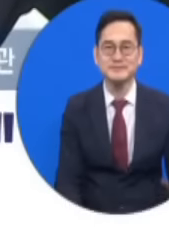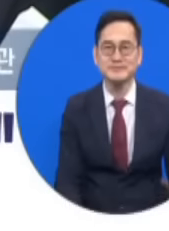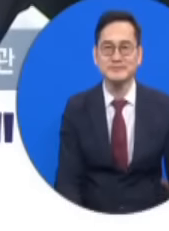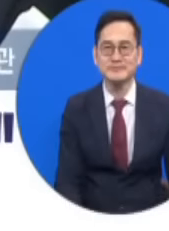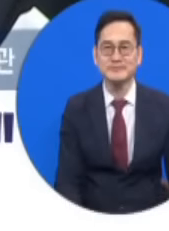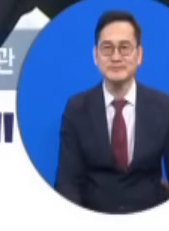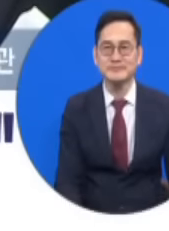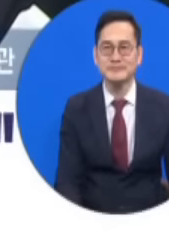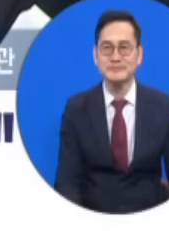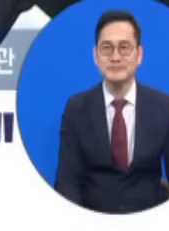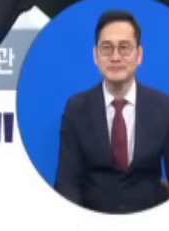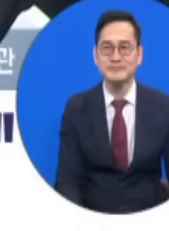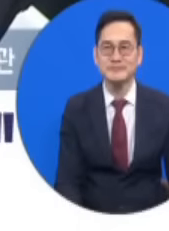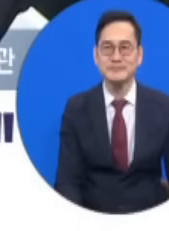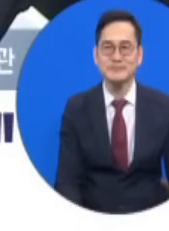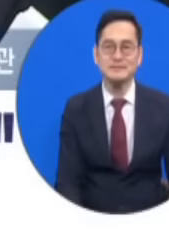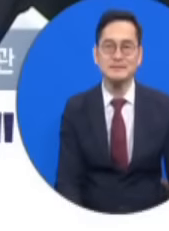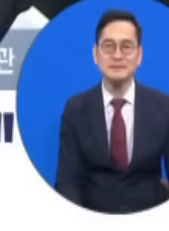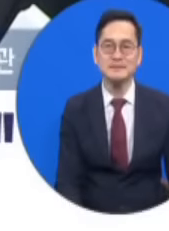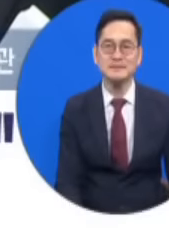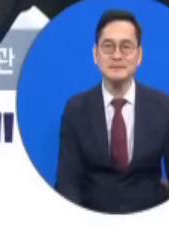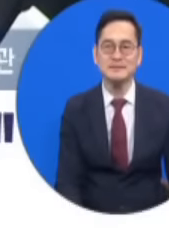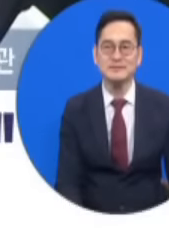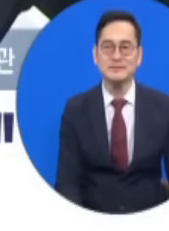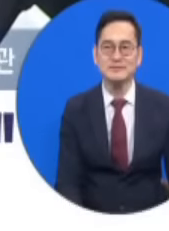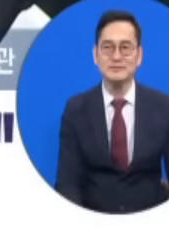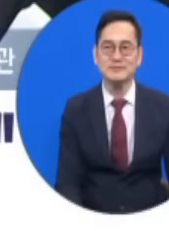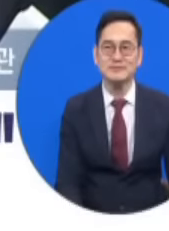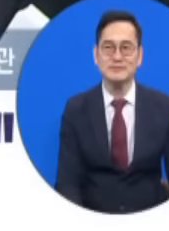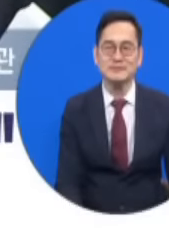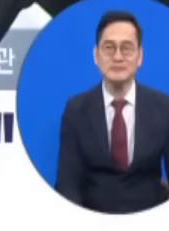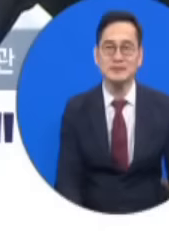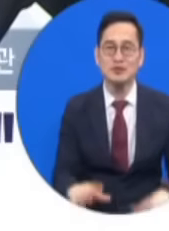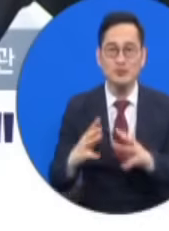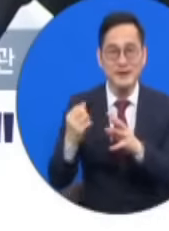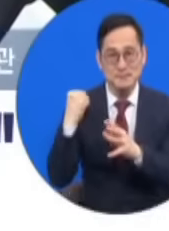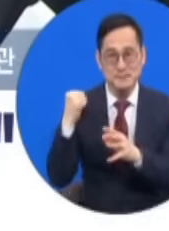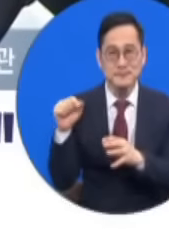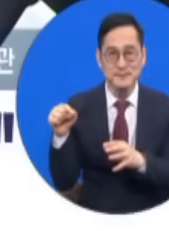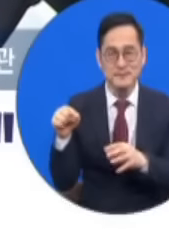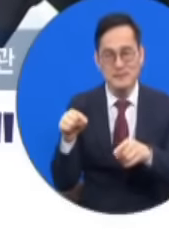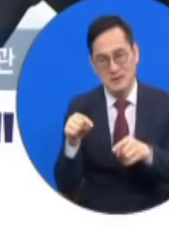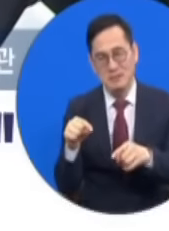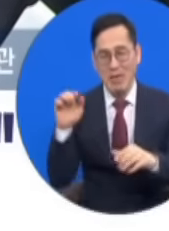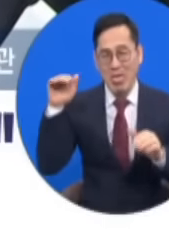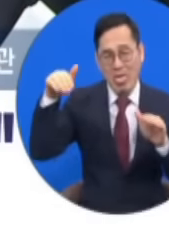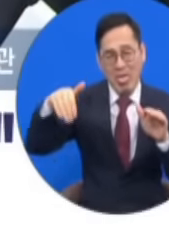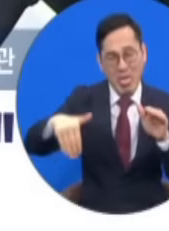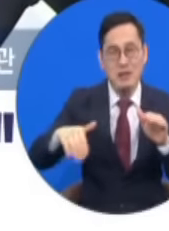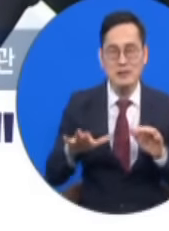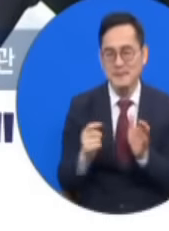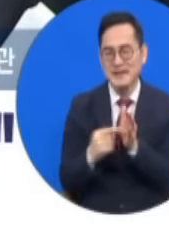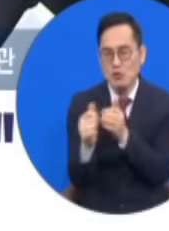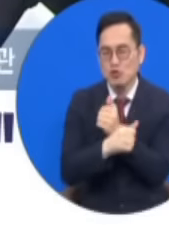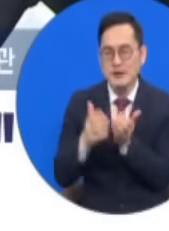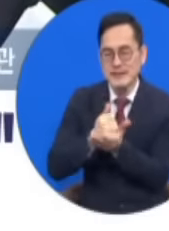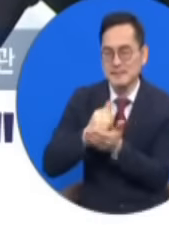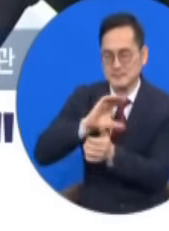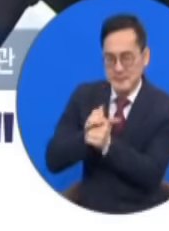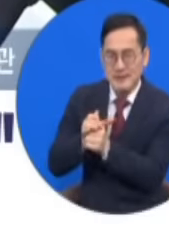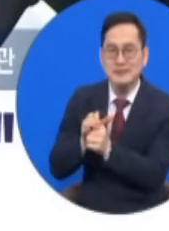같고요. 한동훈 위원장은 사실은 뭐 이번에 어찌됐든 국민의힘이 작년부터 어려운 국면에 비대위원장을 맡으면서